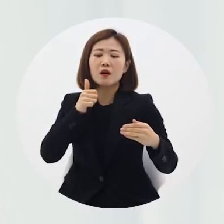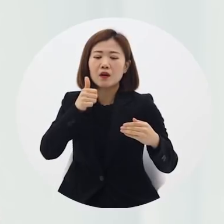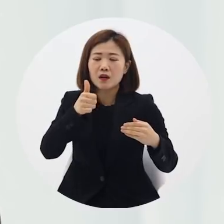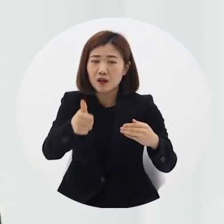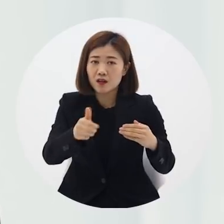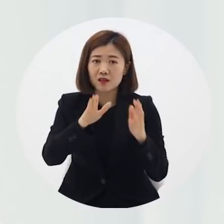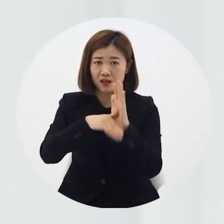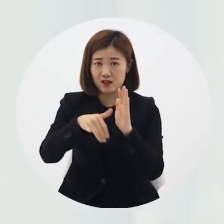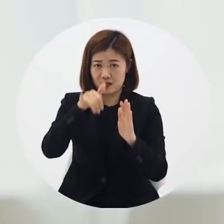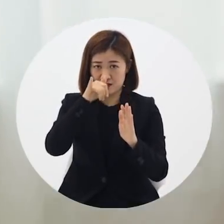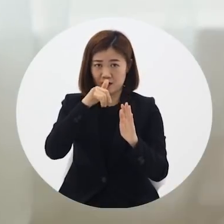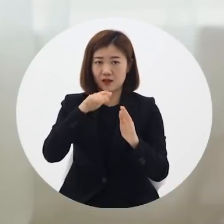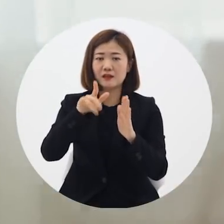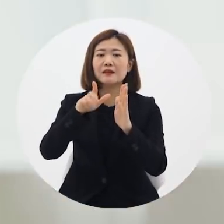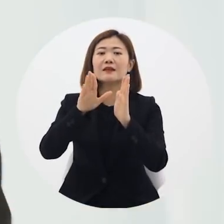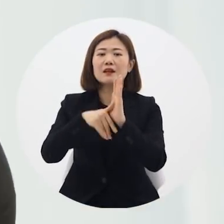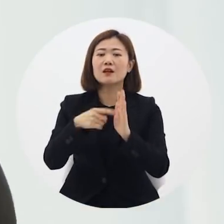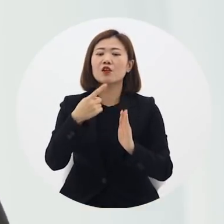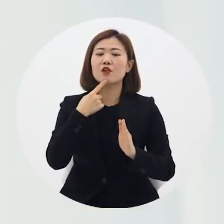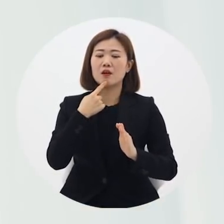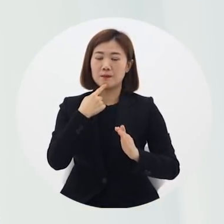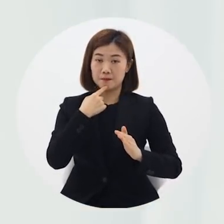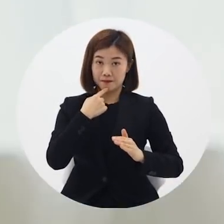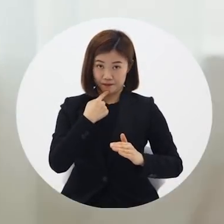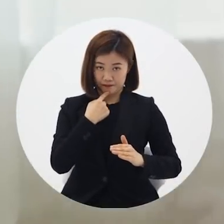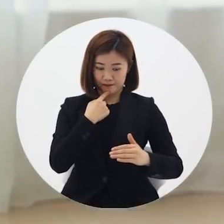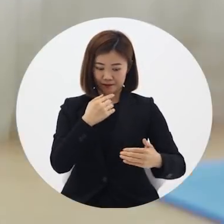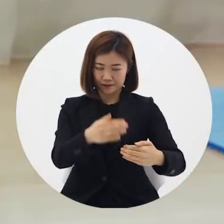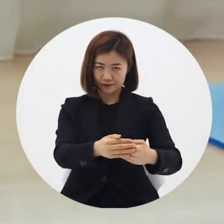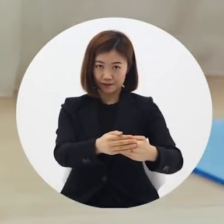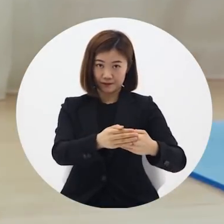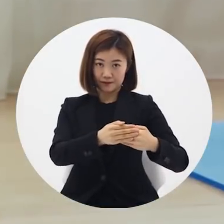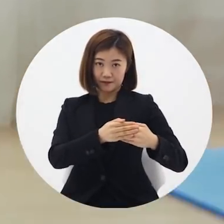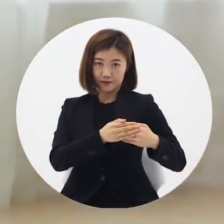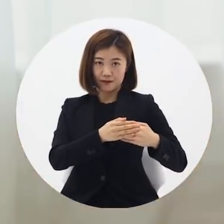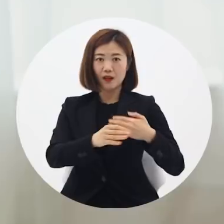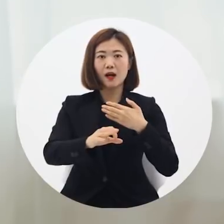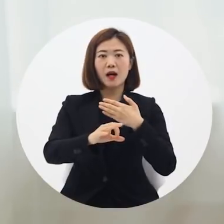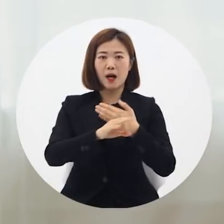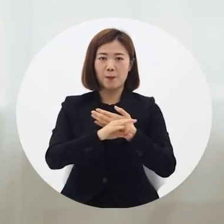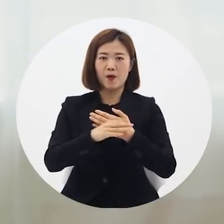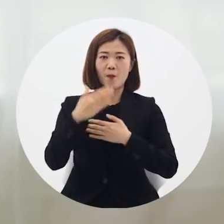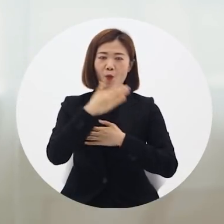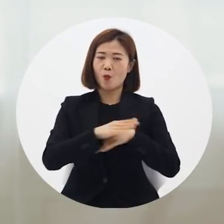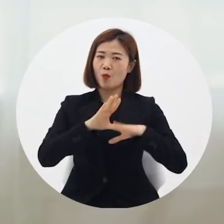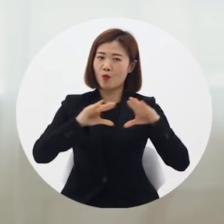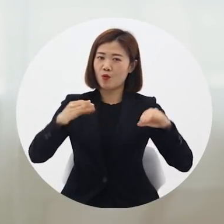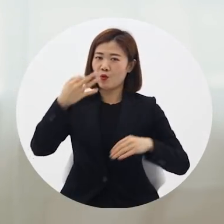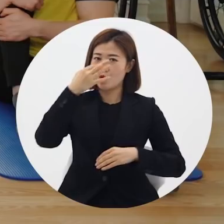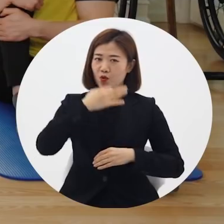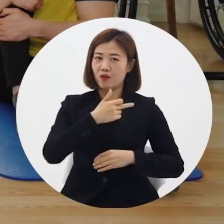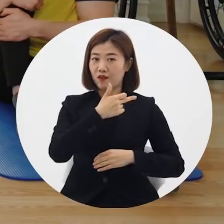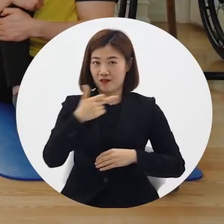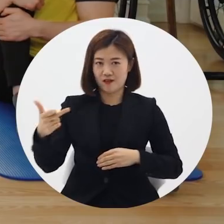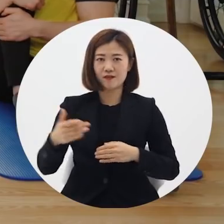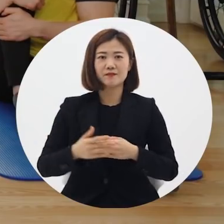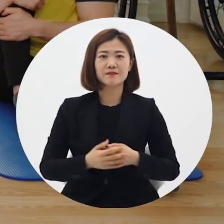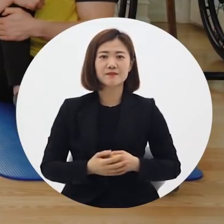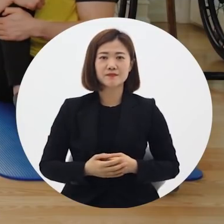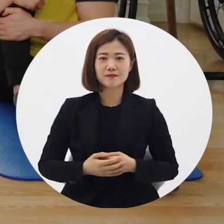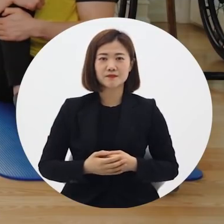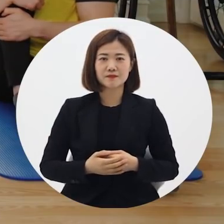경우에 턱을 당기시면 됩니다. 이렇게 턱을 당기시고 스트레칭 해주시면 더 나은 스트레칭 하실 수가